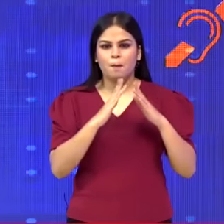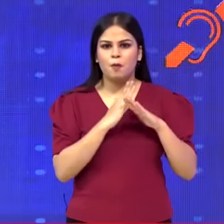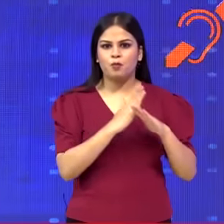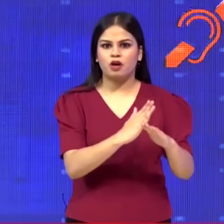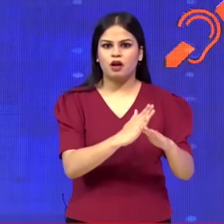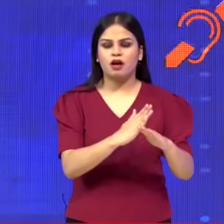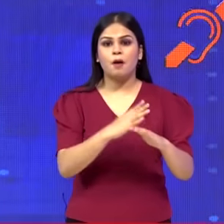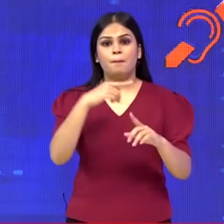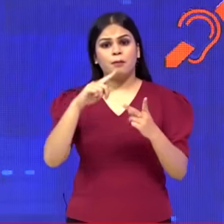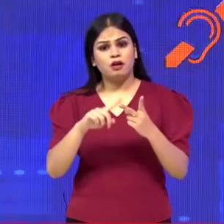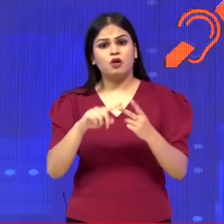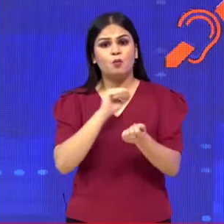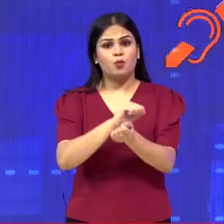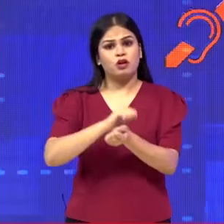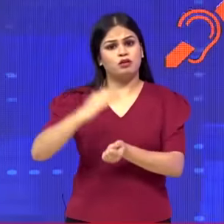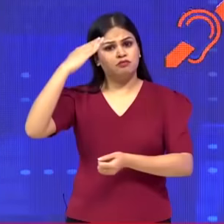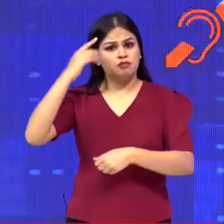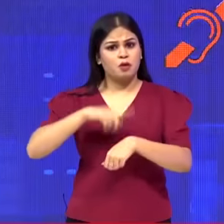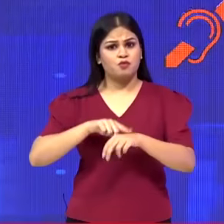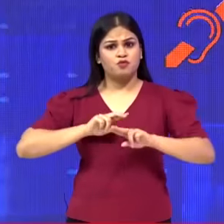समय पुलिस साथ में रहती है,